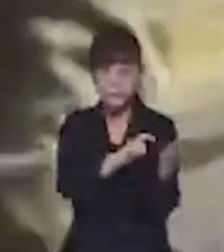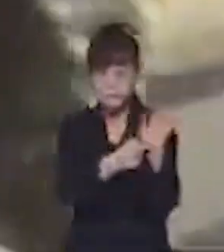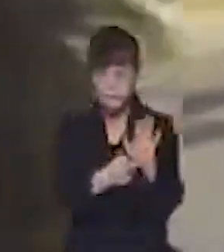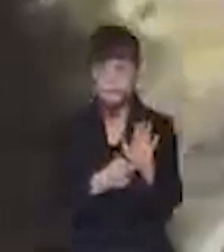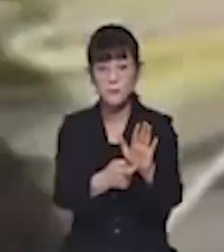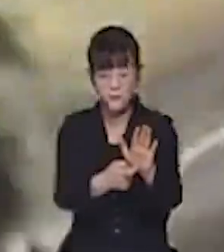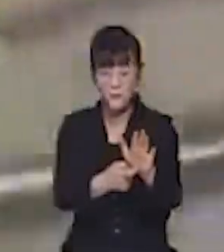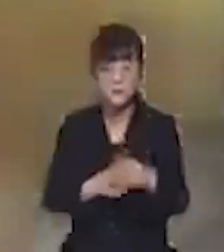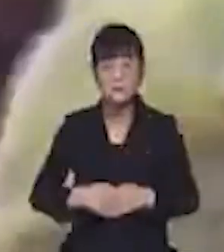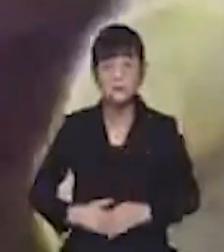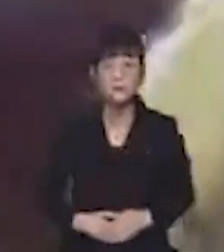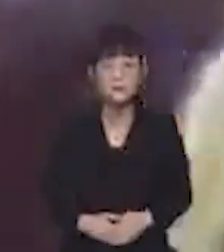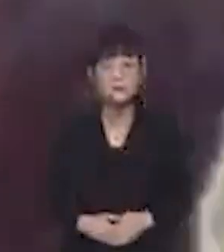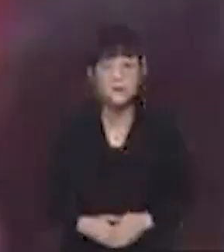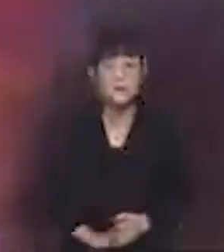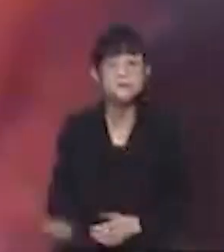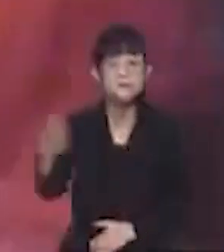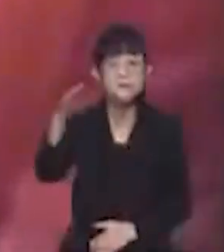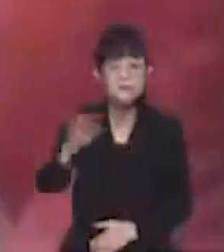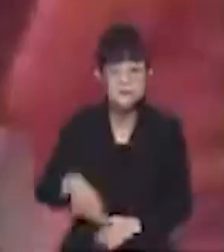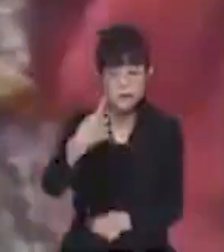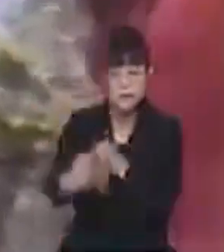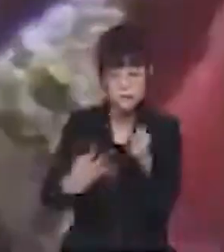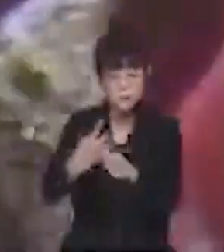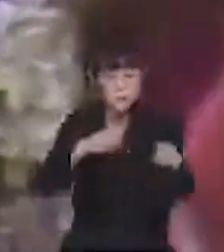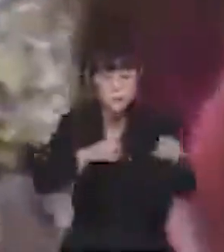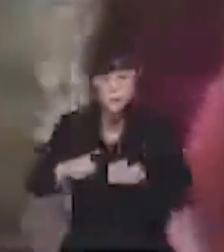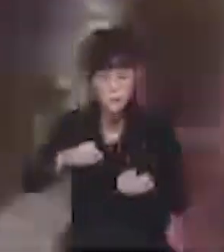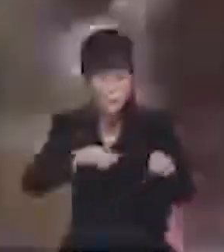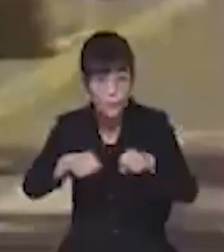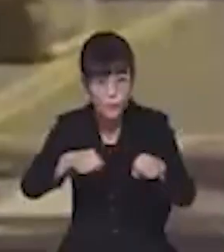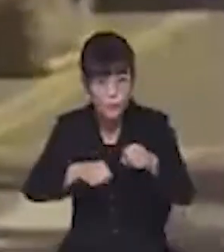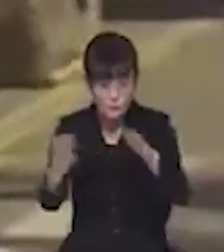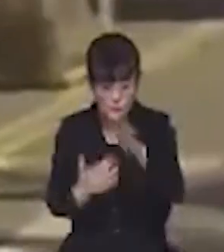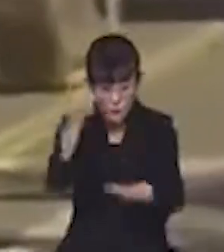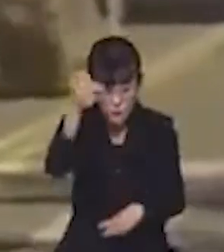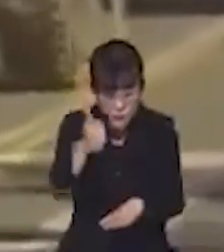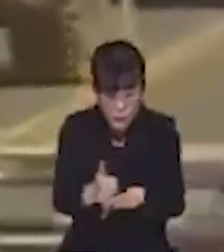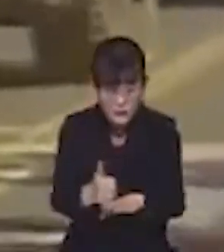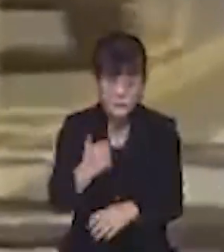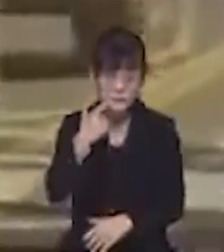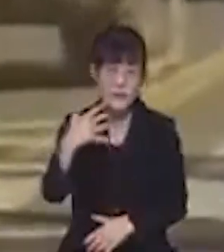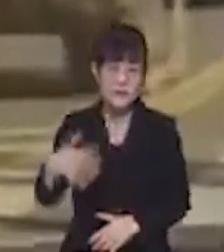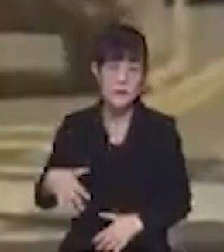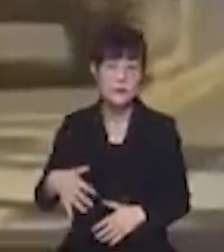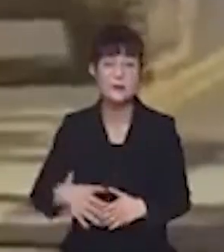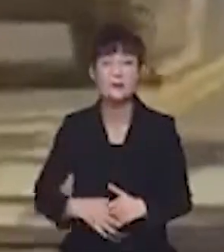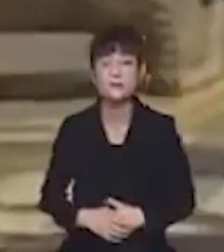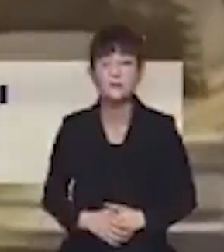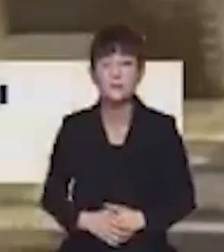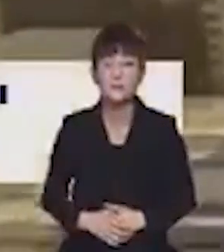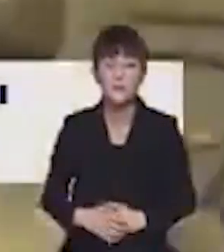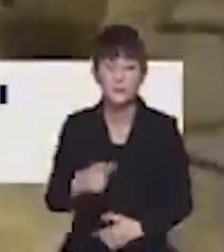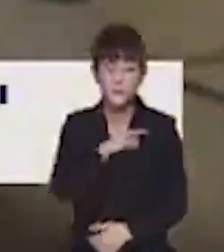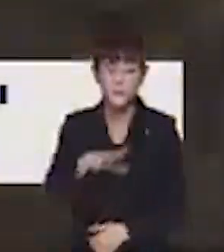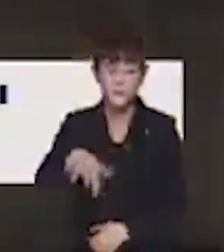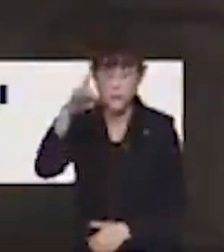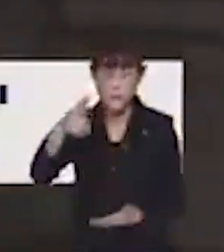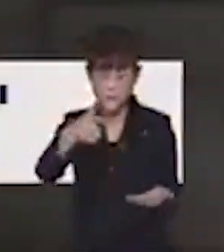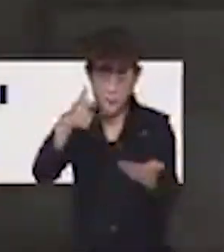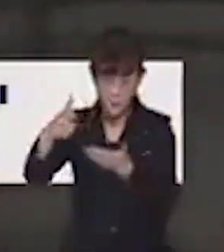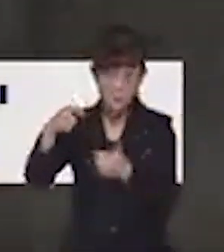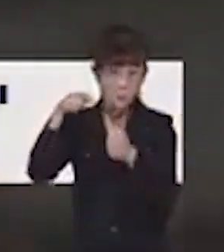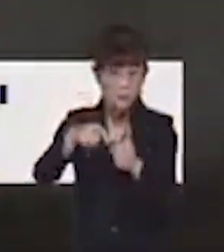성과도 있었습니다. 하지만 4년 활동의 성과로는 부족하다는 지적도 나왔습니다. 최초 발포